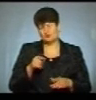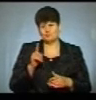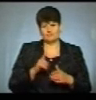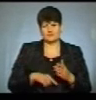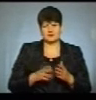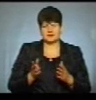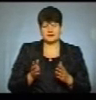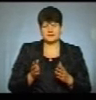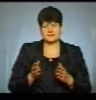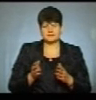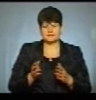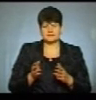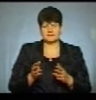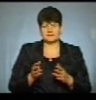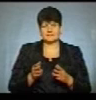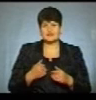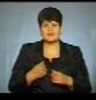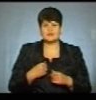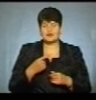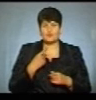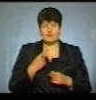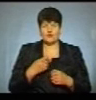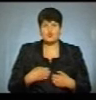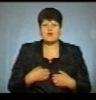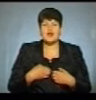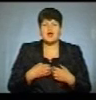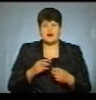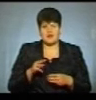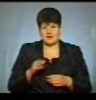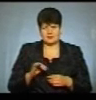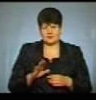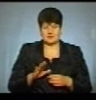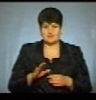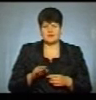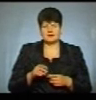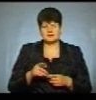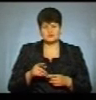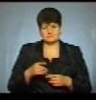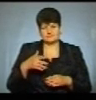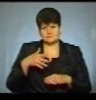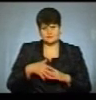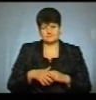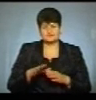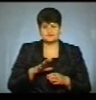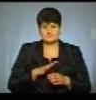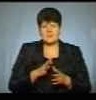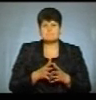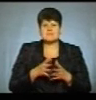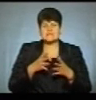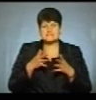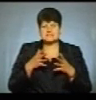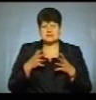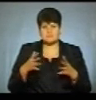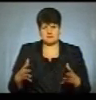треба, я не кажу лякати, але все ж таки, щоб настороженість була настільки, максимально